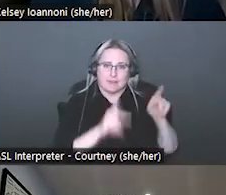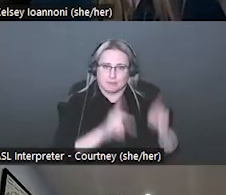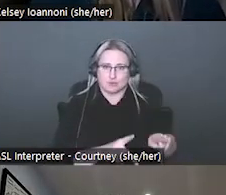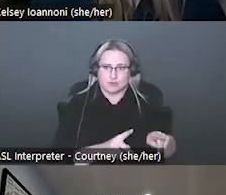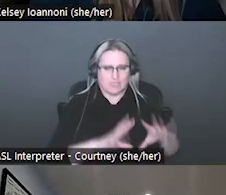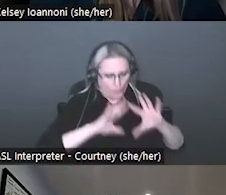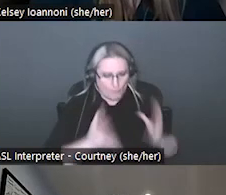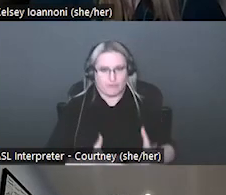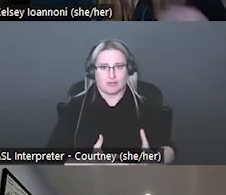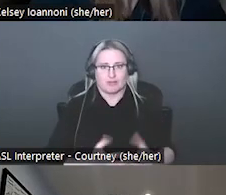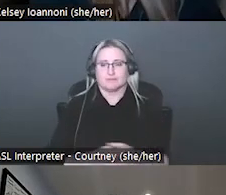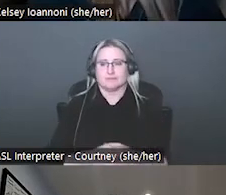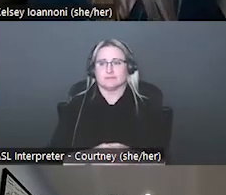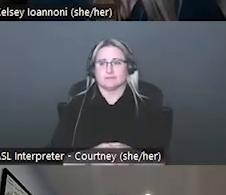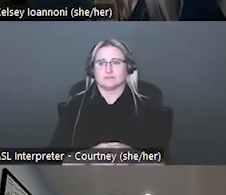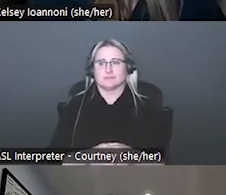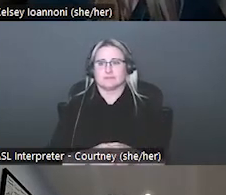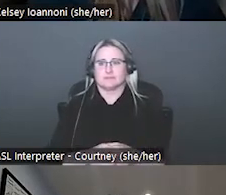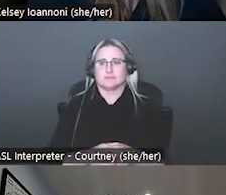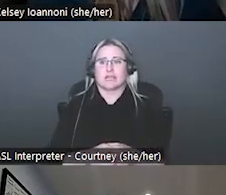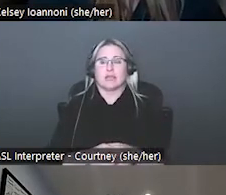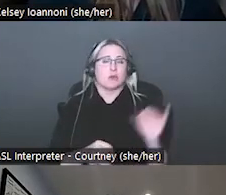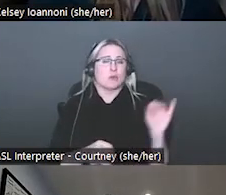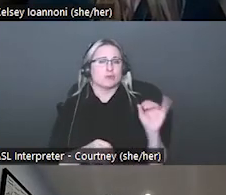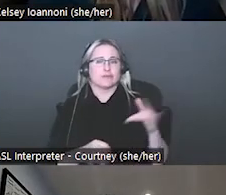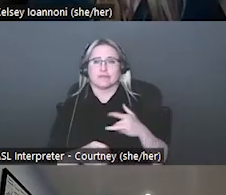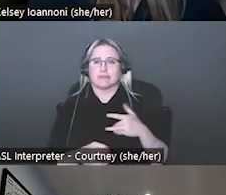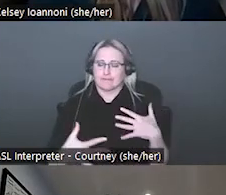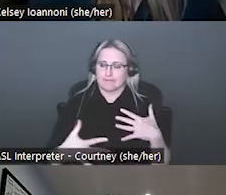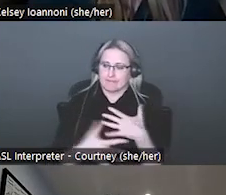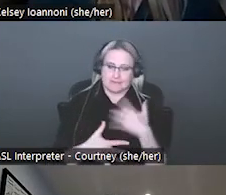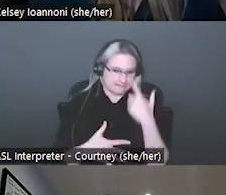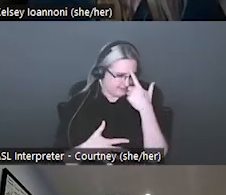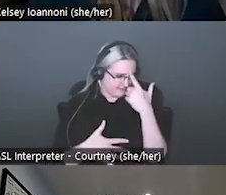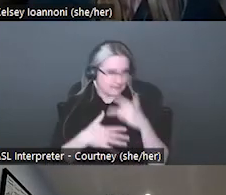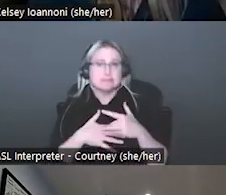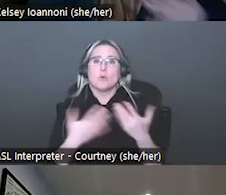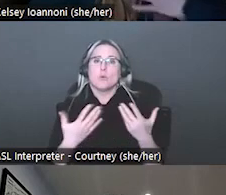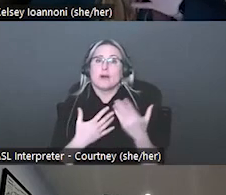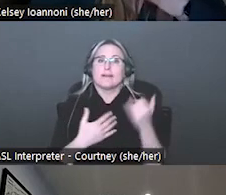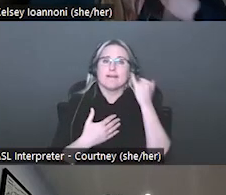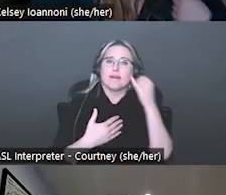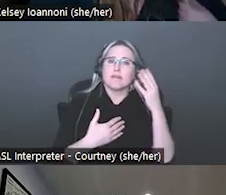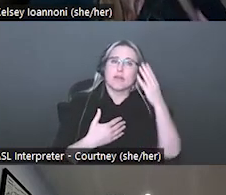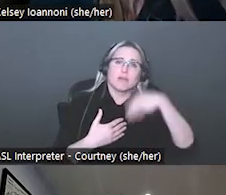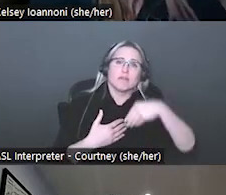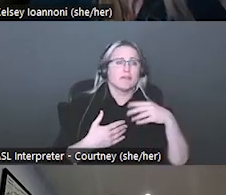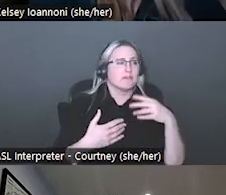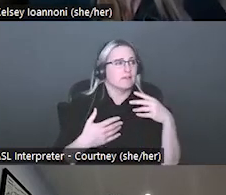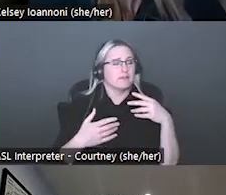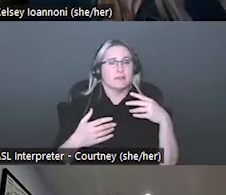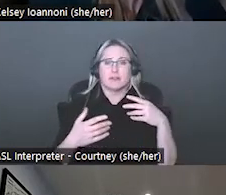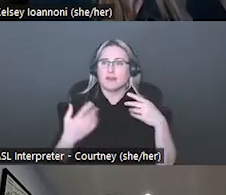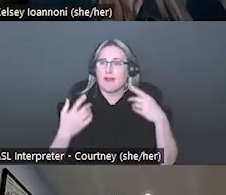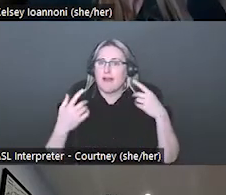personne, pas une personne corpulente. Mais on s'inquiète toujours que quelque chose ne fera pas l'objet d'un diagnostic en raison de l'évitement ou de